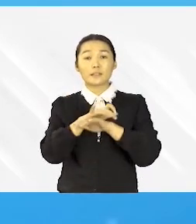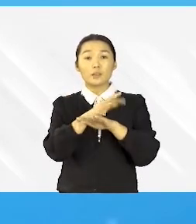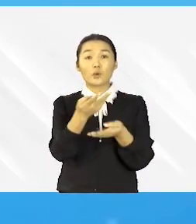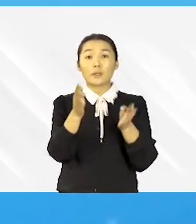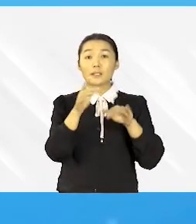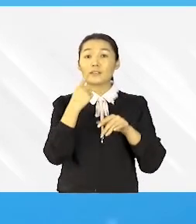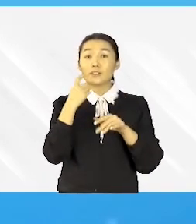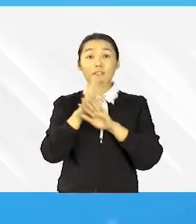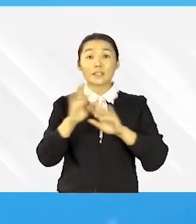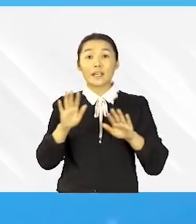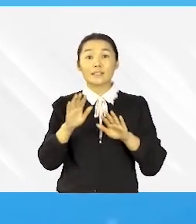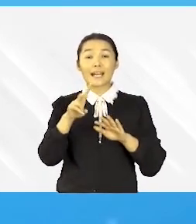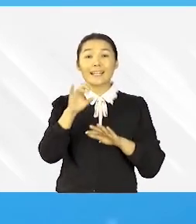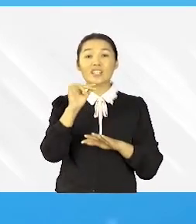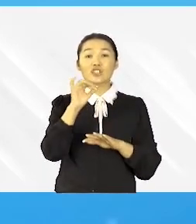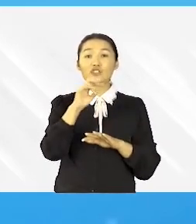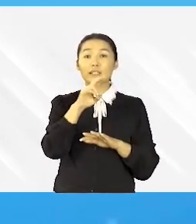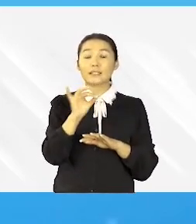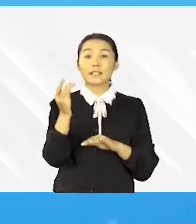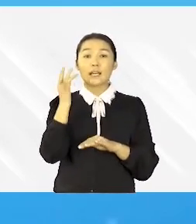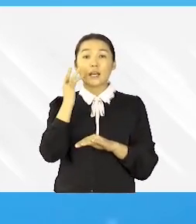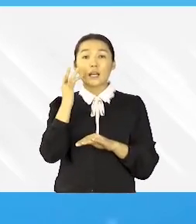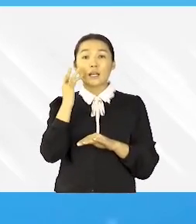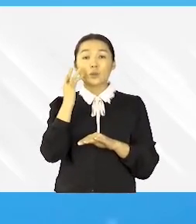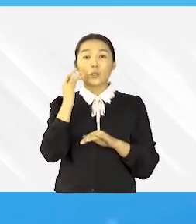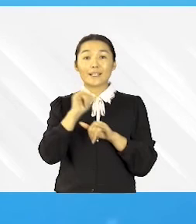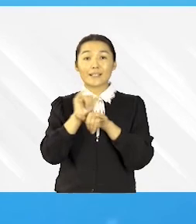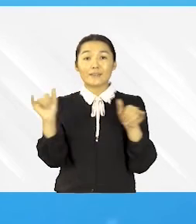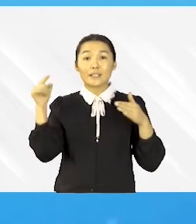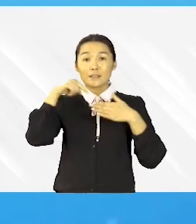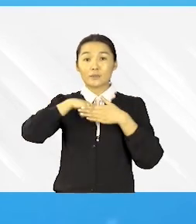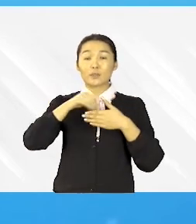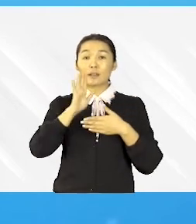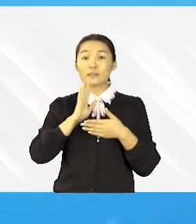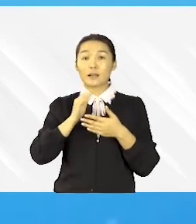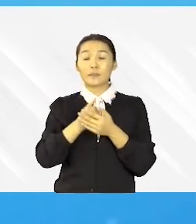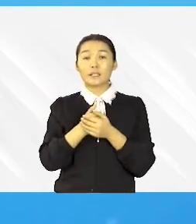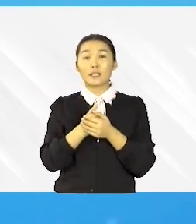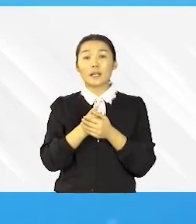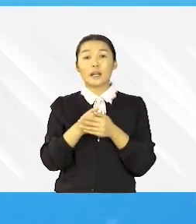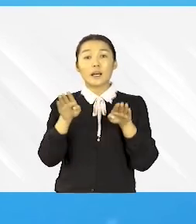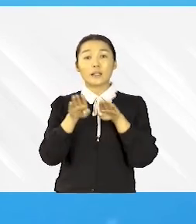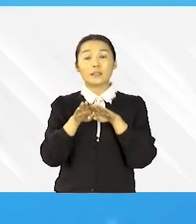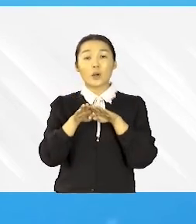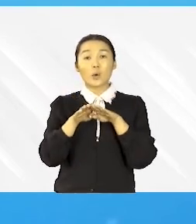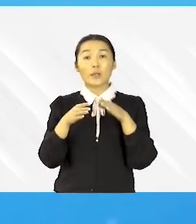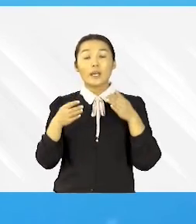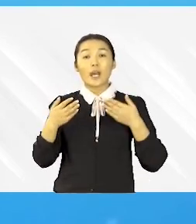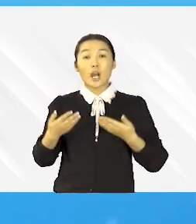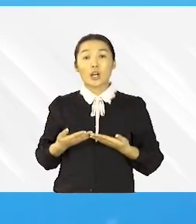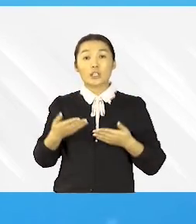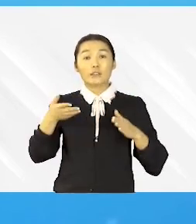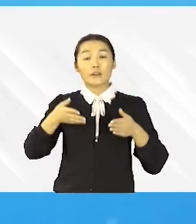откладывают не яйца, а личинки, которые развились внутри самки. Такое живорождение, безусловно, является приспособлением